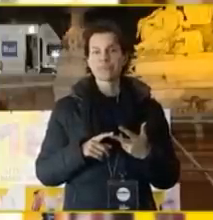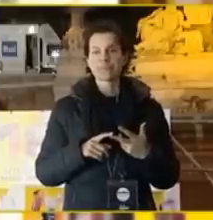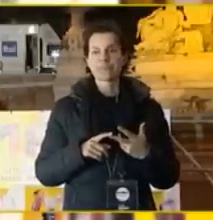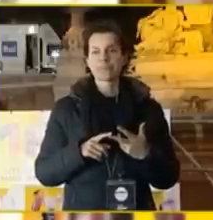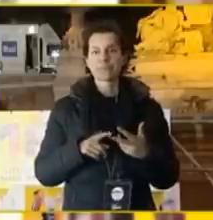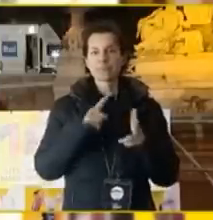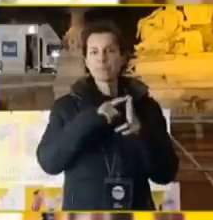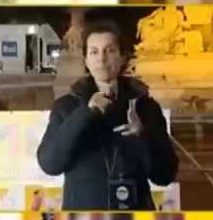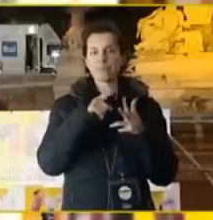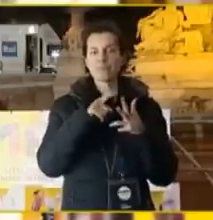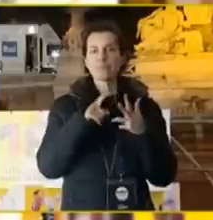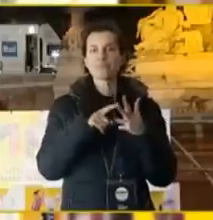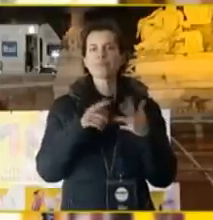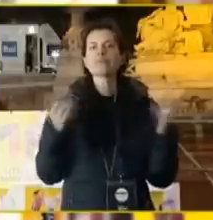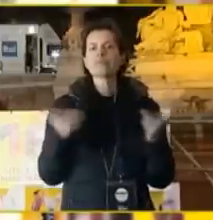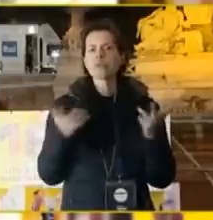sono...